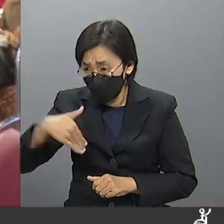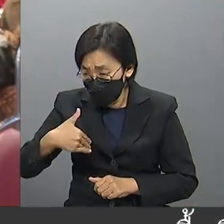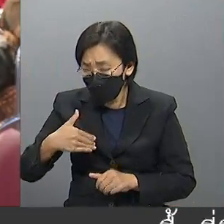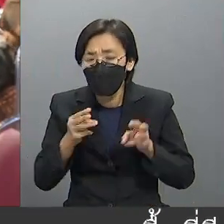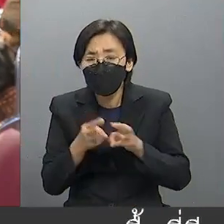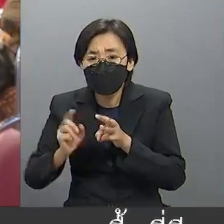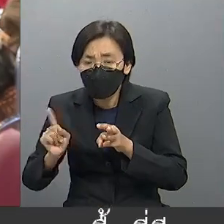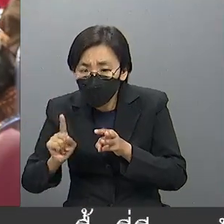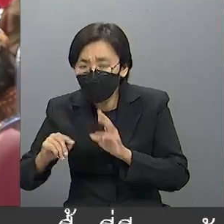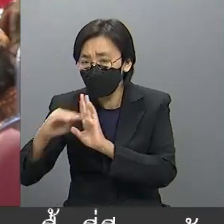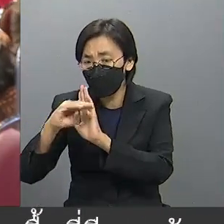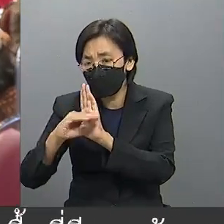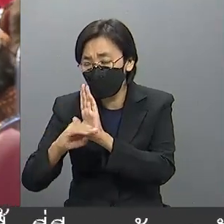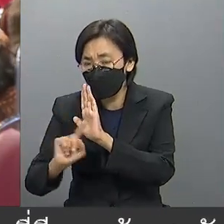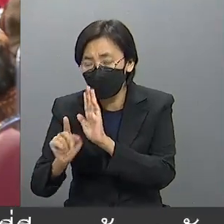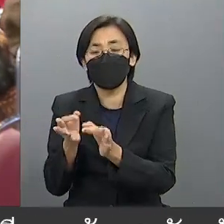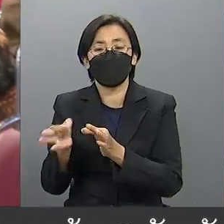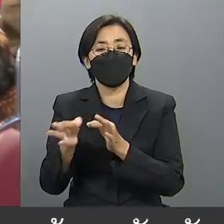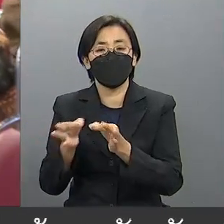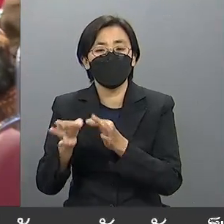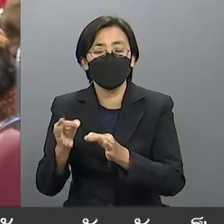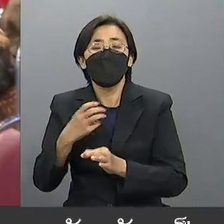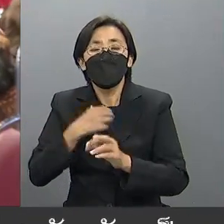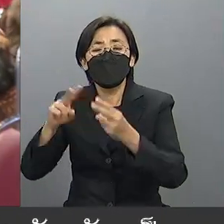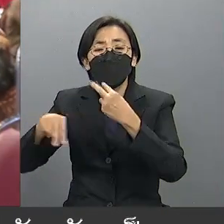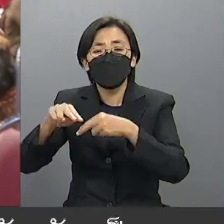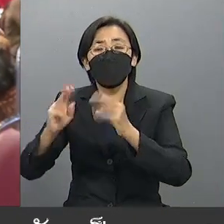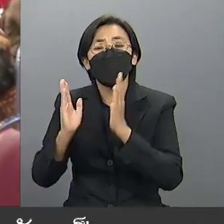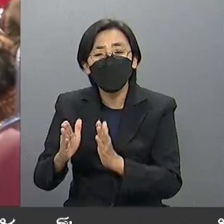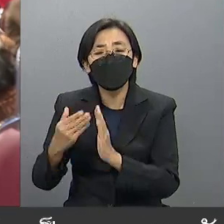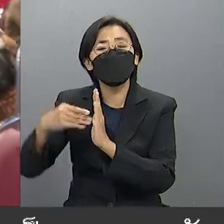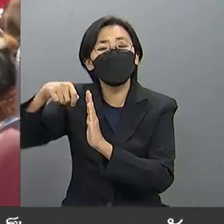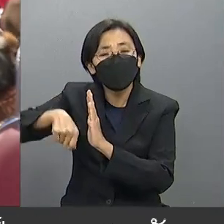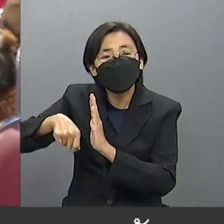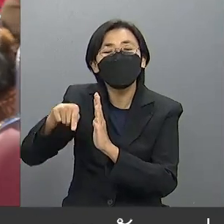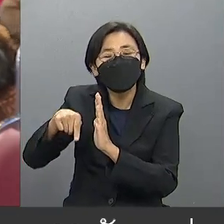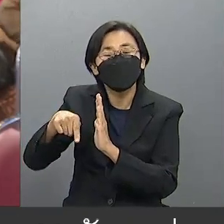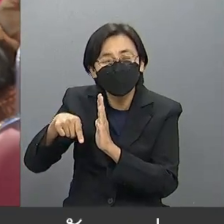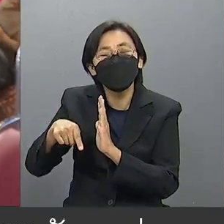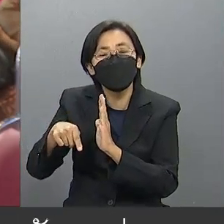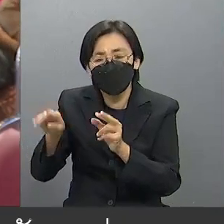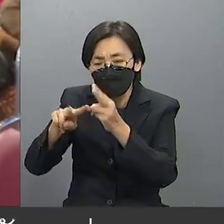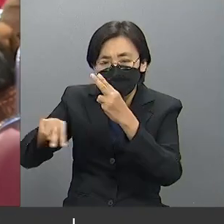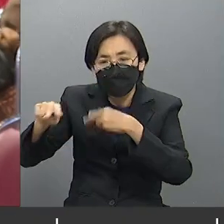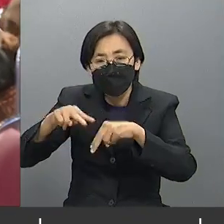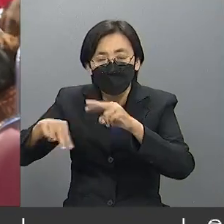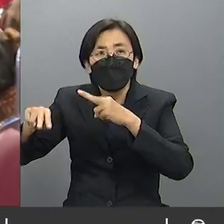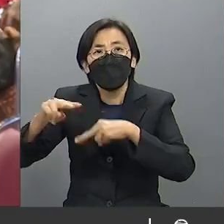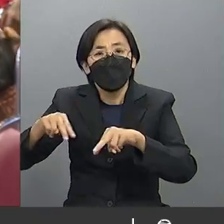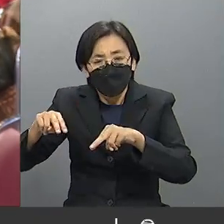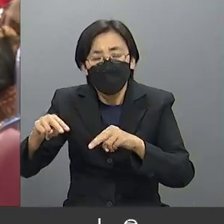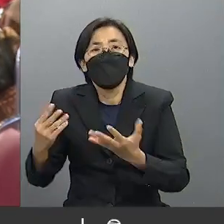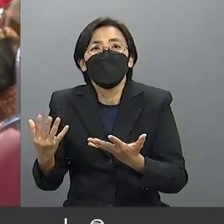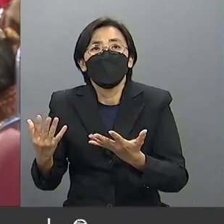หตุผลคือหนึ่งก็คือว่าเราต้องการดูแลคนของเราเนี่ยไม่เห็นในภาระในจังหวัดที่กรุงเ